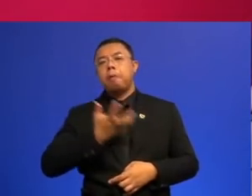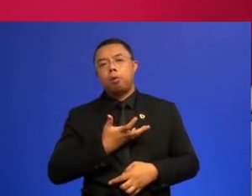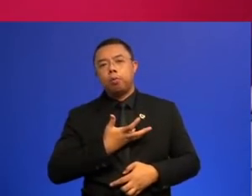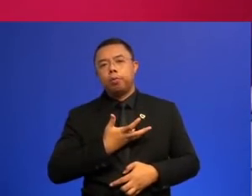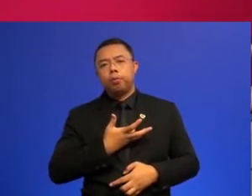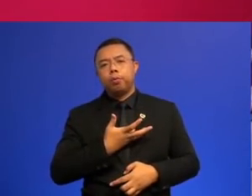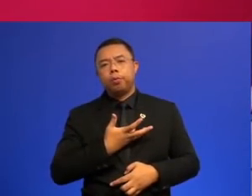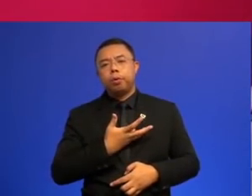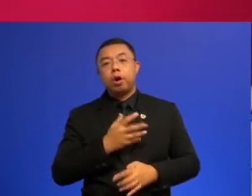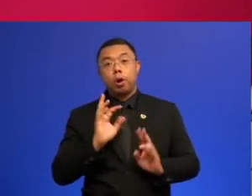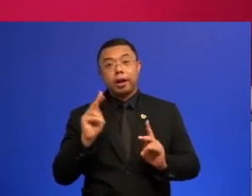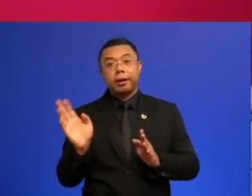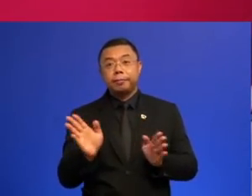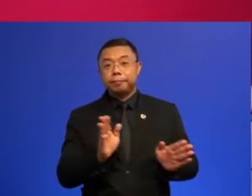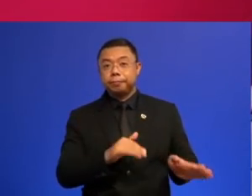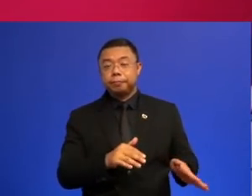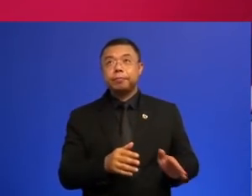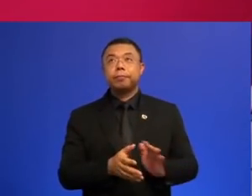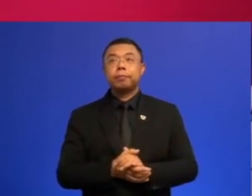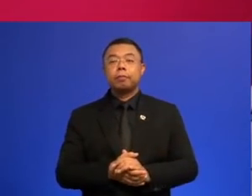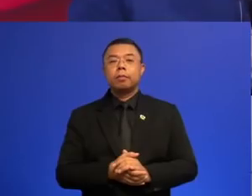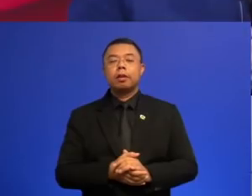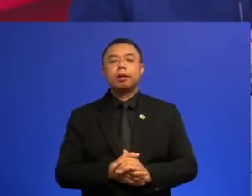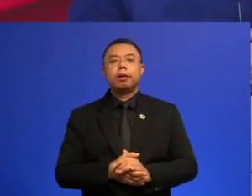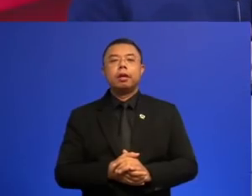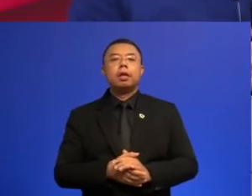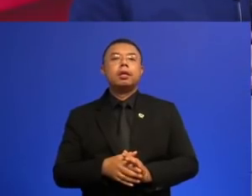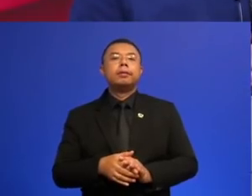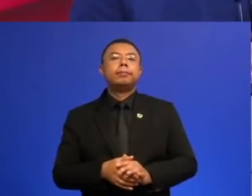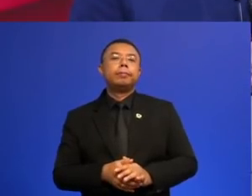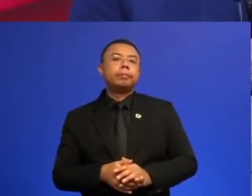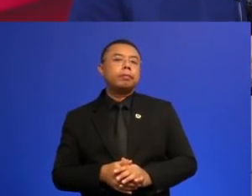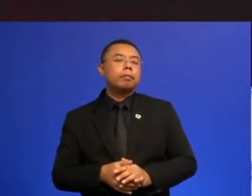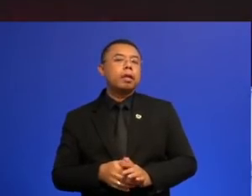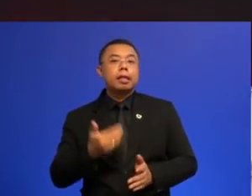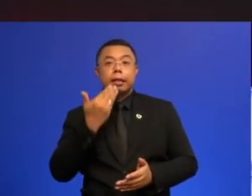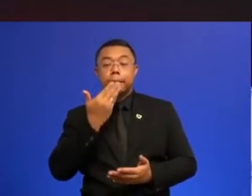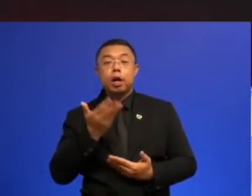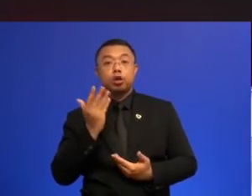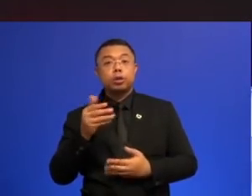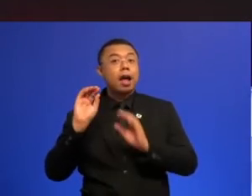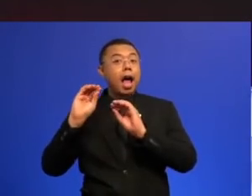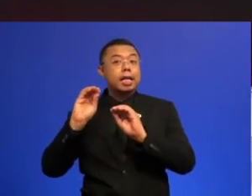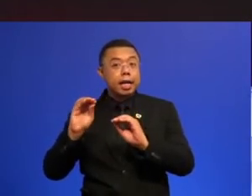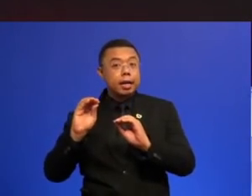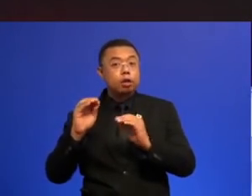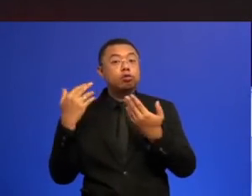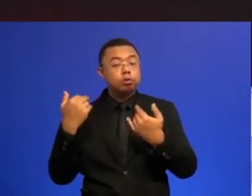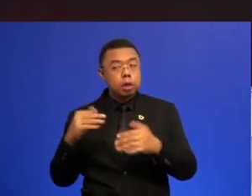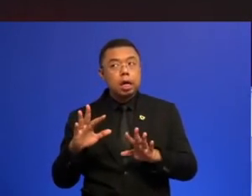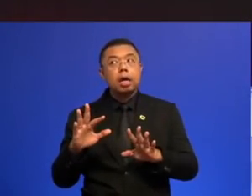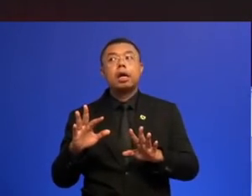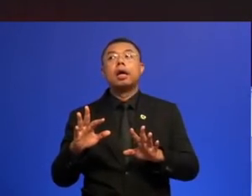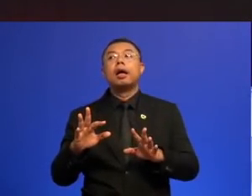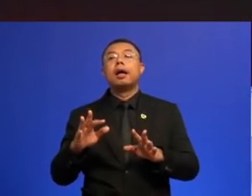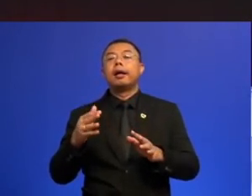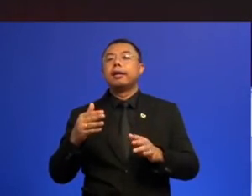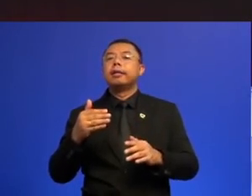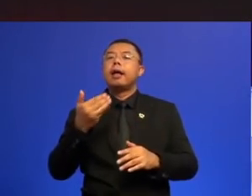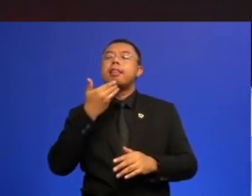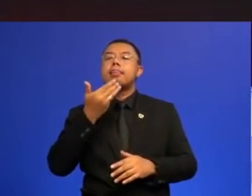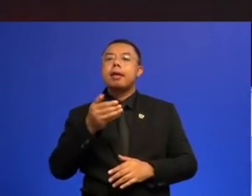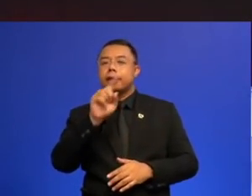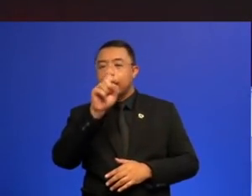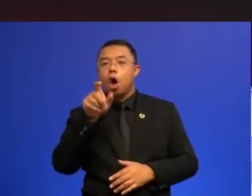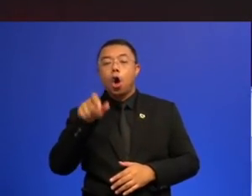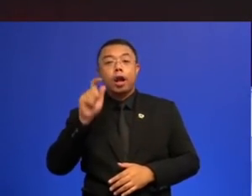berkenan. Oke, teruskan. Oke, pertanyaan berikutnya. Shalom Pak, terima kasih atas pelajaran hidupnya. Pertanyaannya,